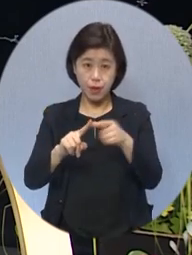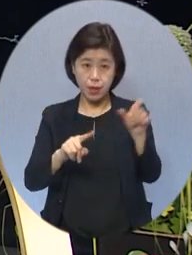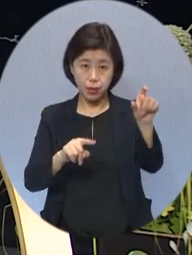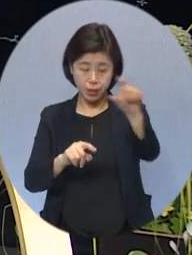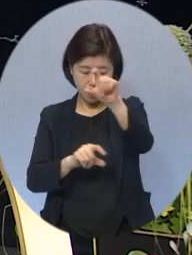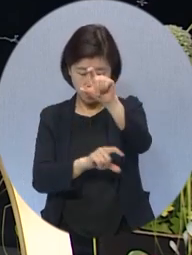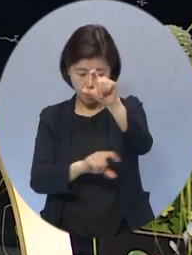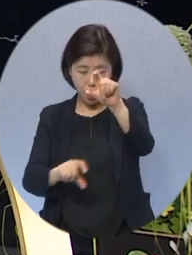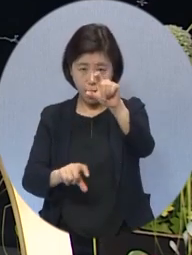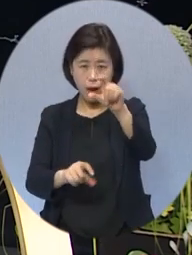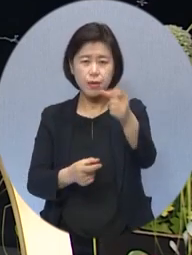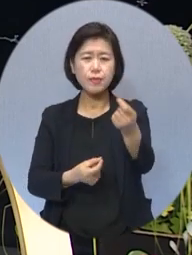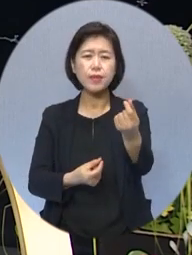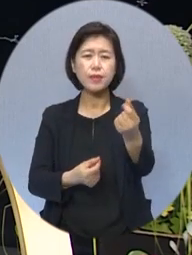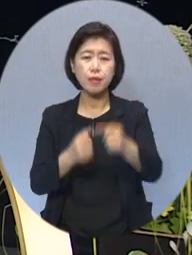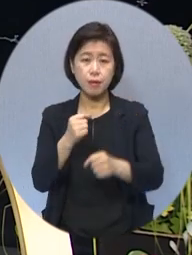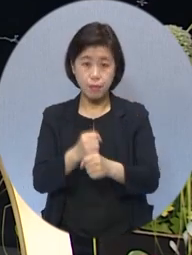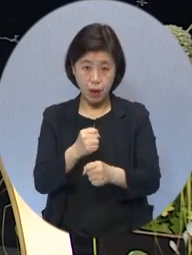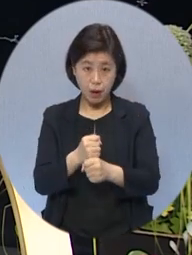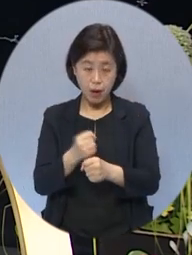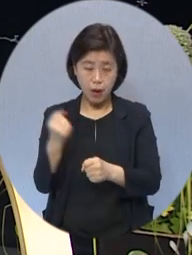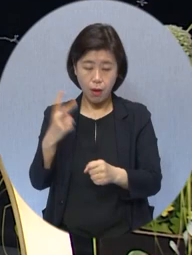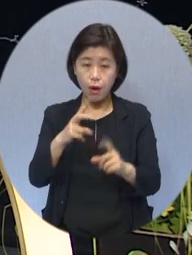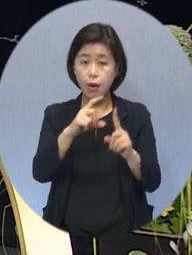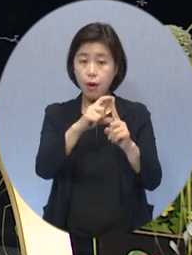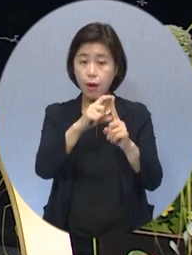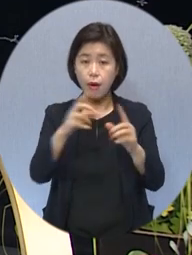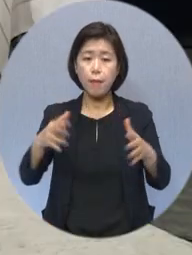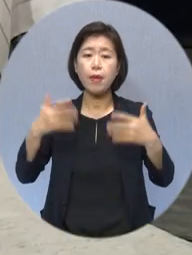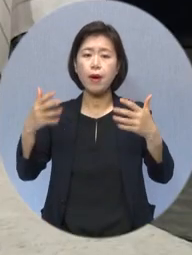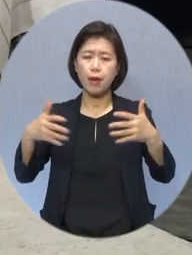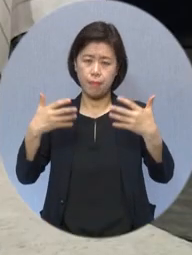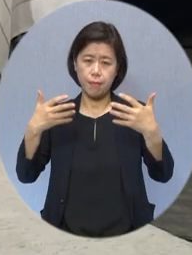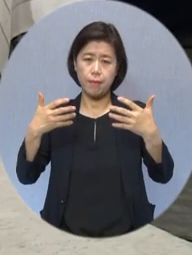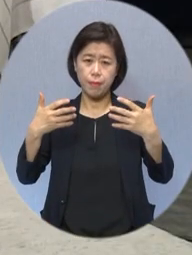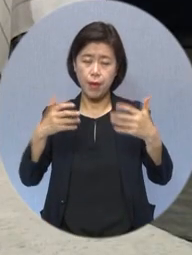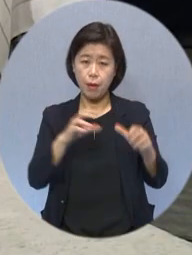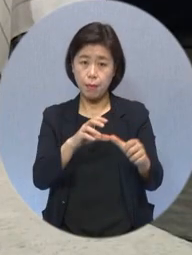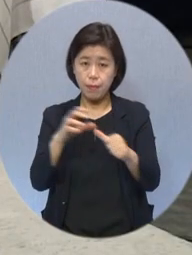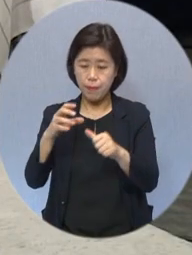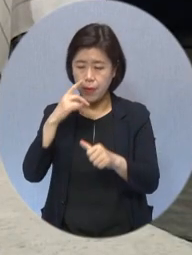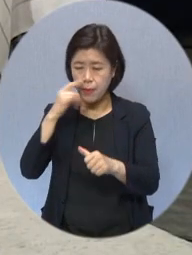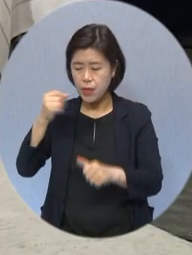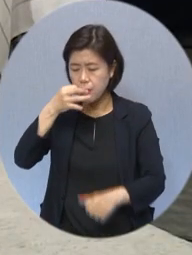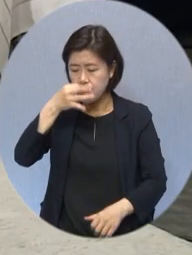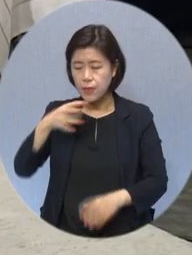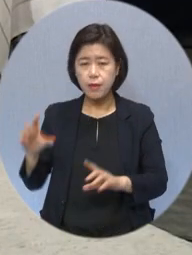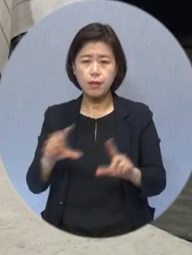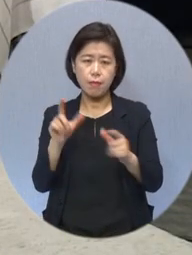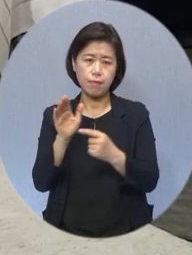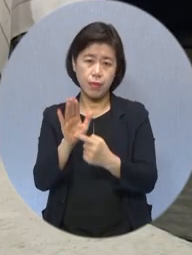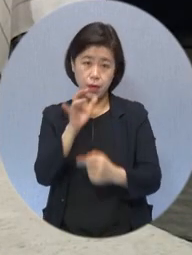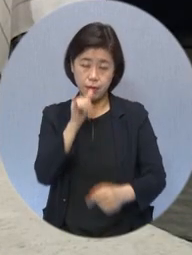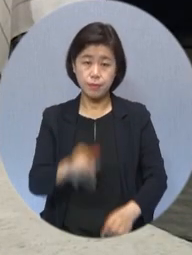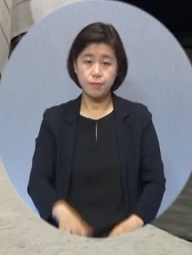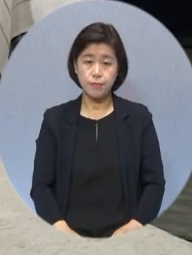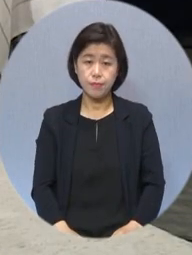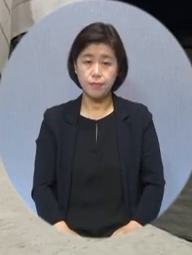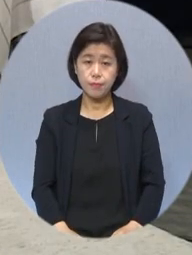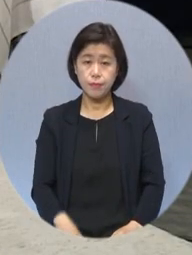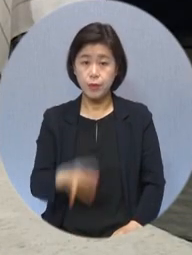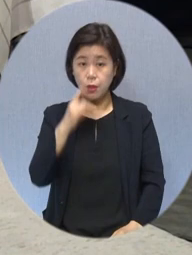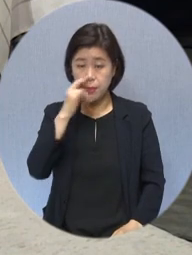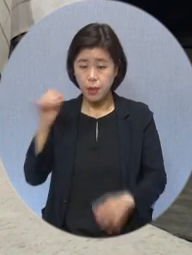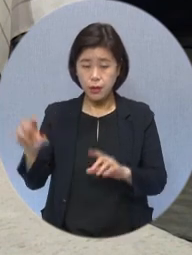시어 바람을 선택한 것입니다. 거친 삶의 시각적 이미지를 문장으로 가장